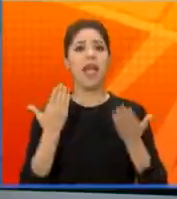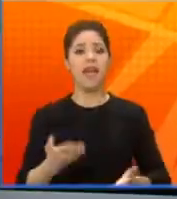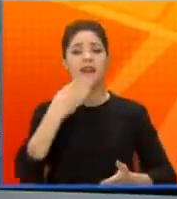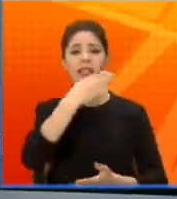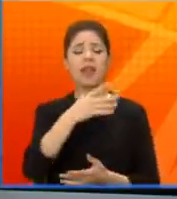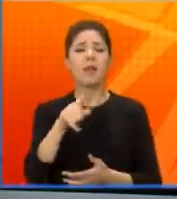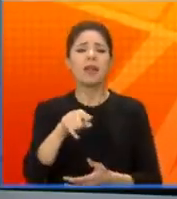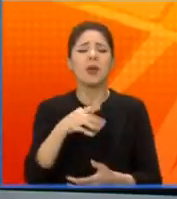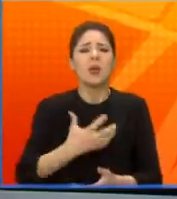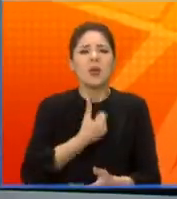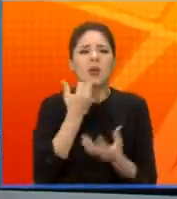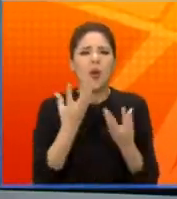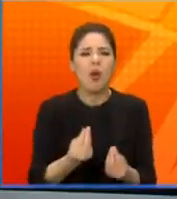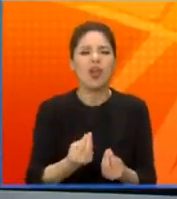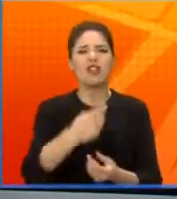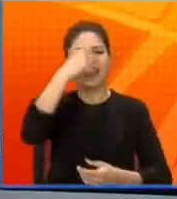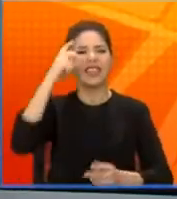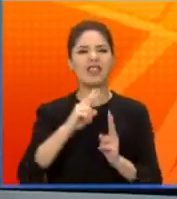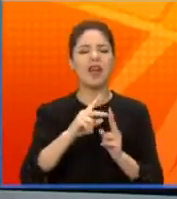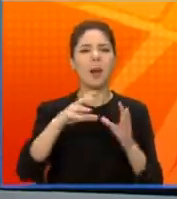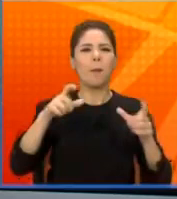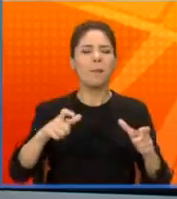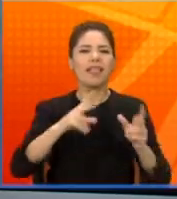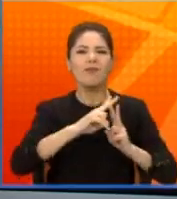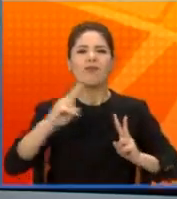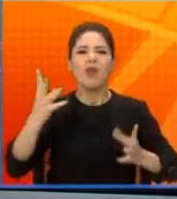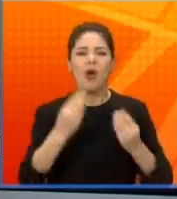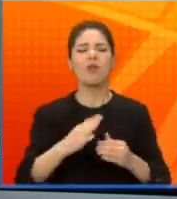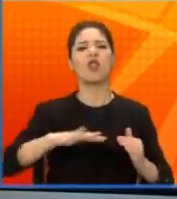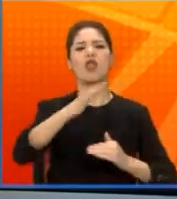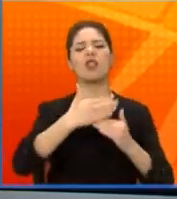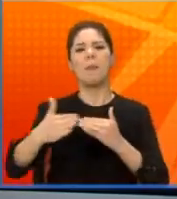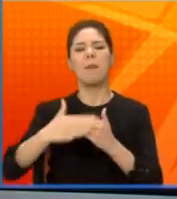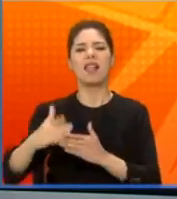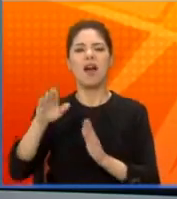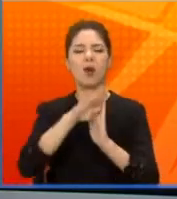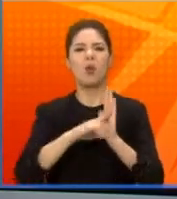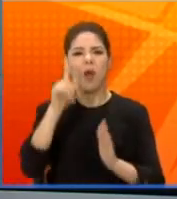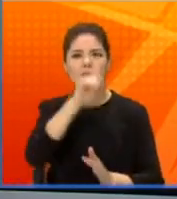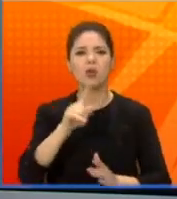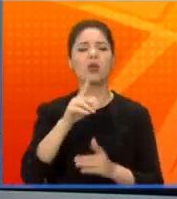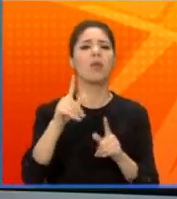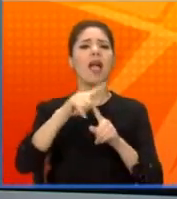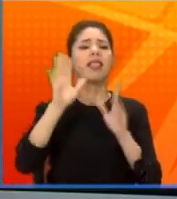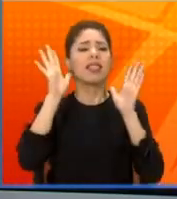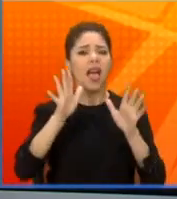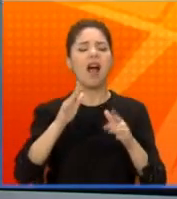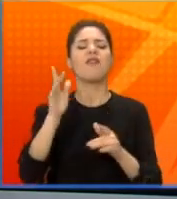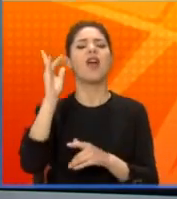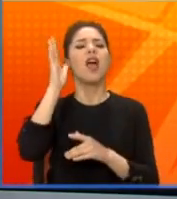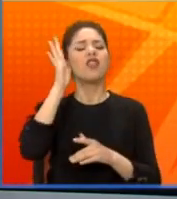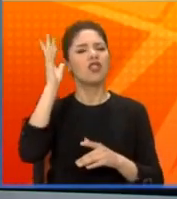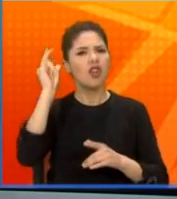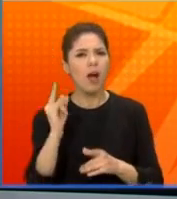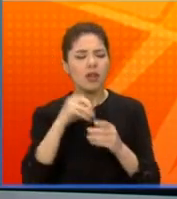Evet, Ramazan buruk geçecek. Sıcak pide kuyrukları olmayacak bu yıl sosyal mesafe kuralları gereği. Teravihler camilerde kılınamayacak. O